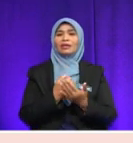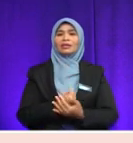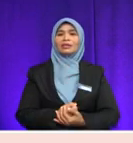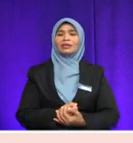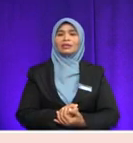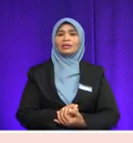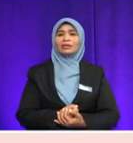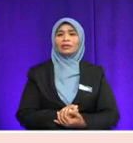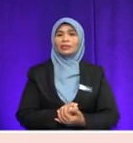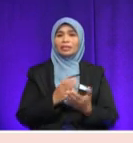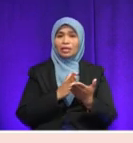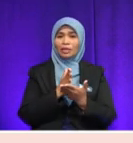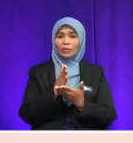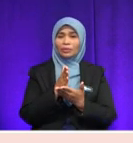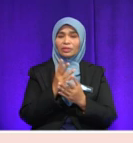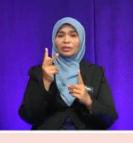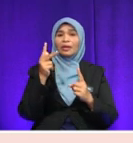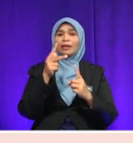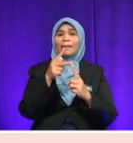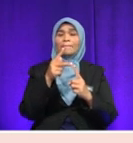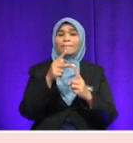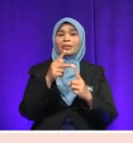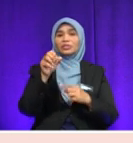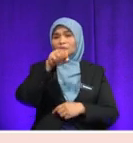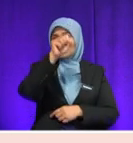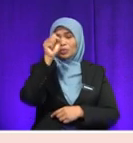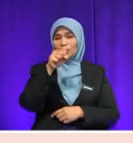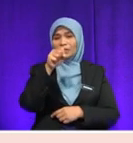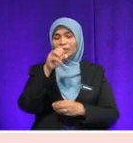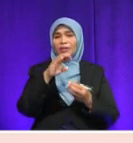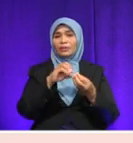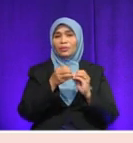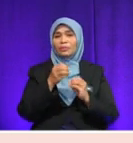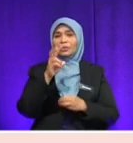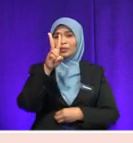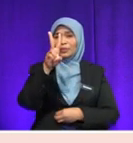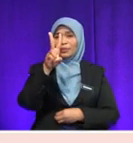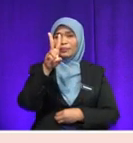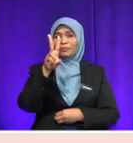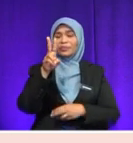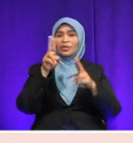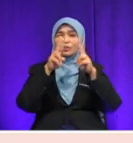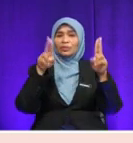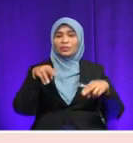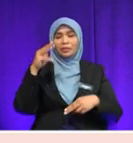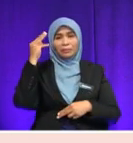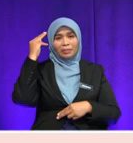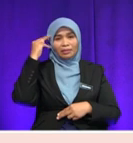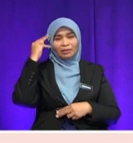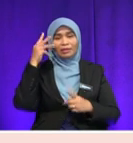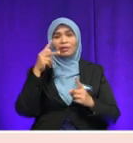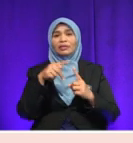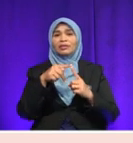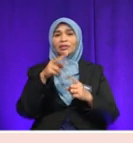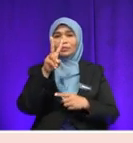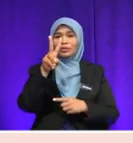kita teruskan kepada soalan number 2 uji Minda yang kedua oke